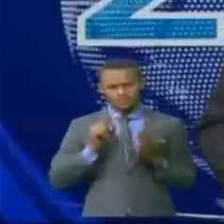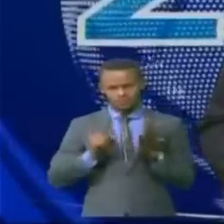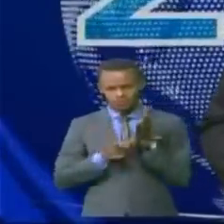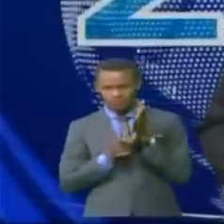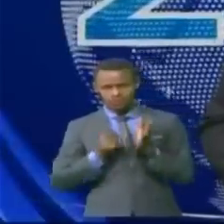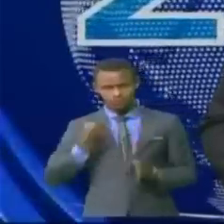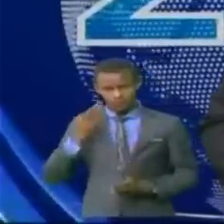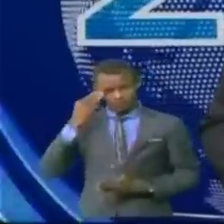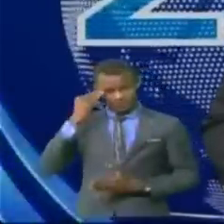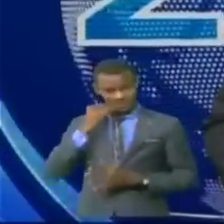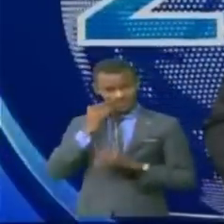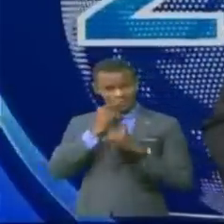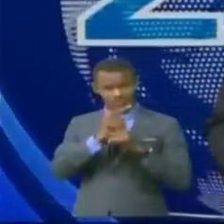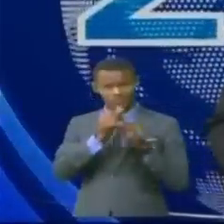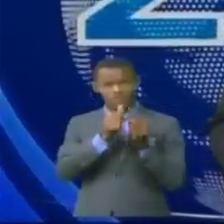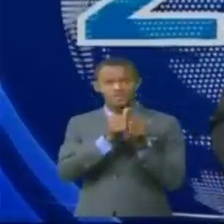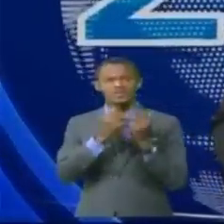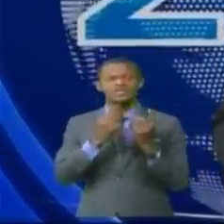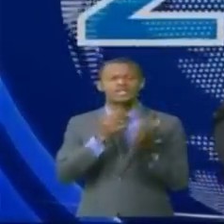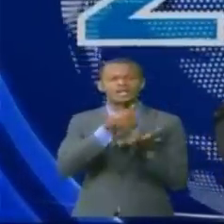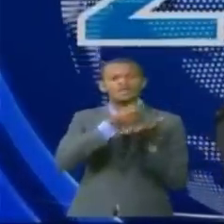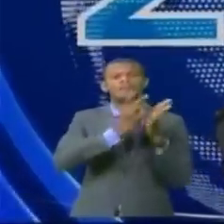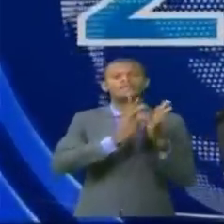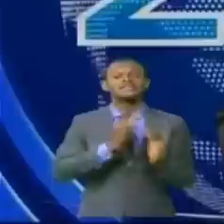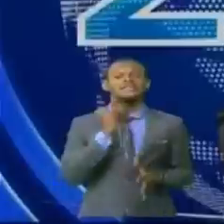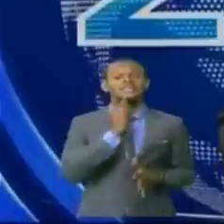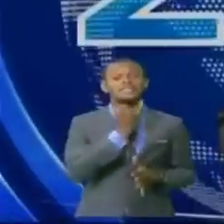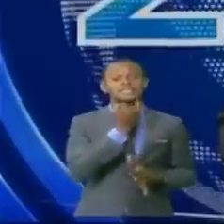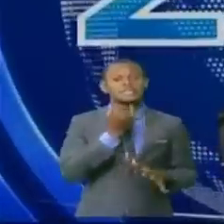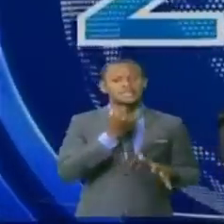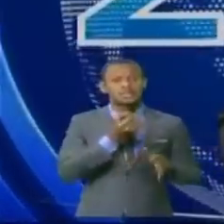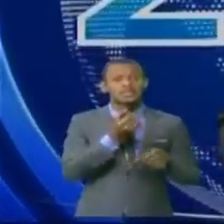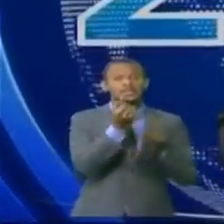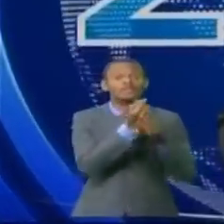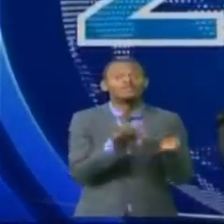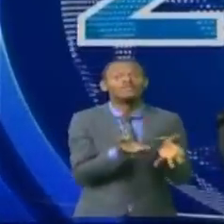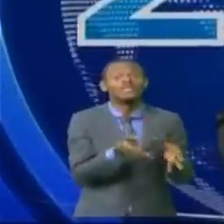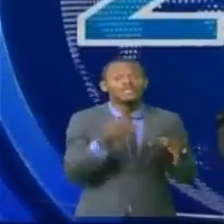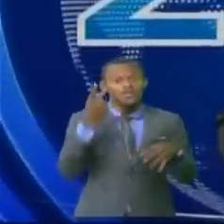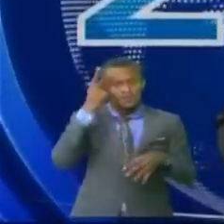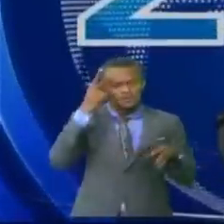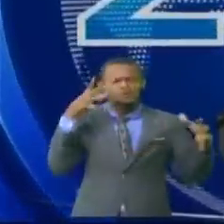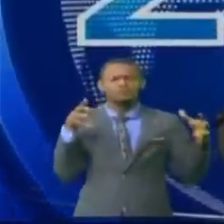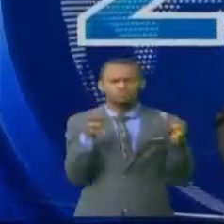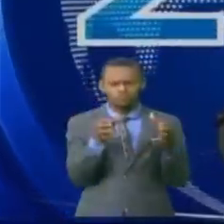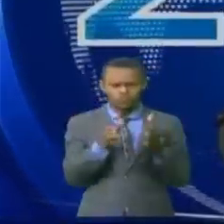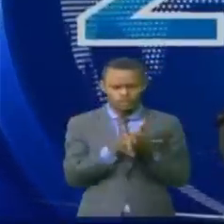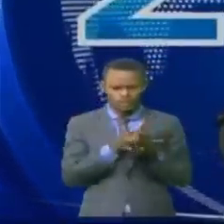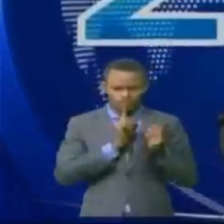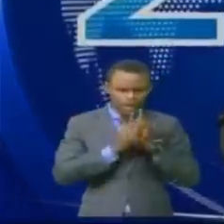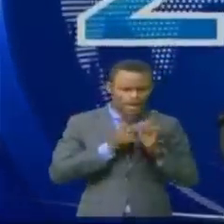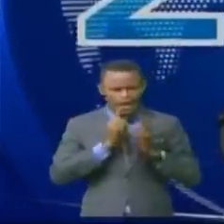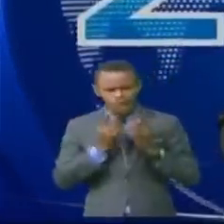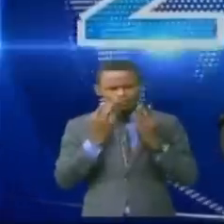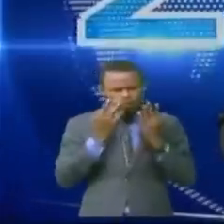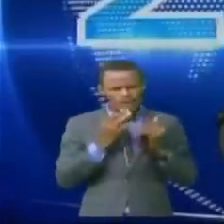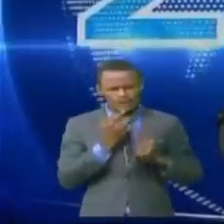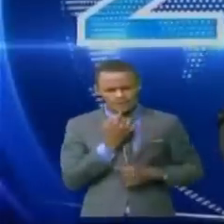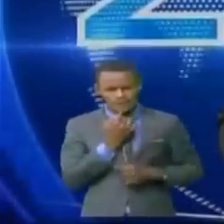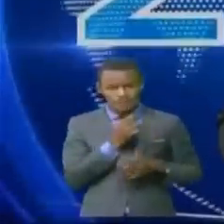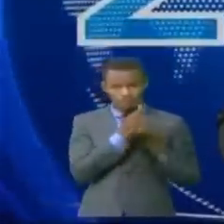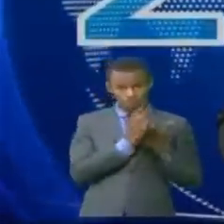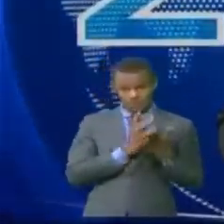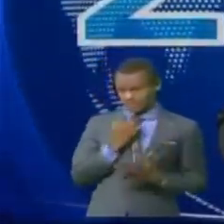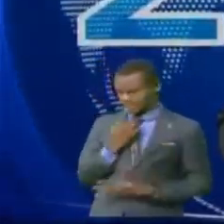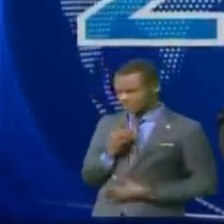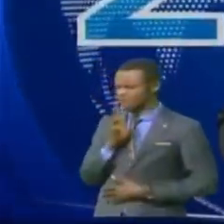de la Défense et l'ambassadeur de l'État d'Israël en poste à Kinshasa. Ce dernier encourage les efforts du gouvernement pour une